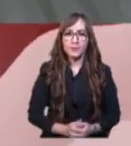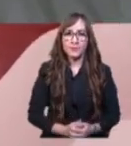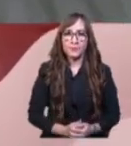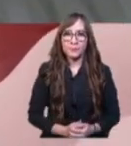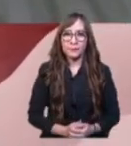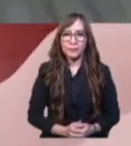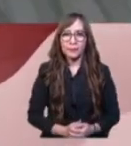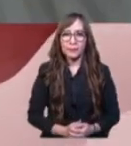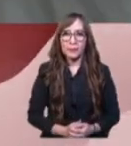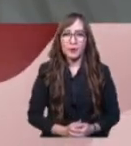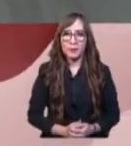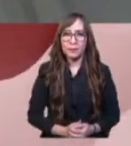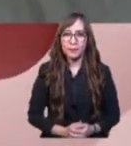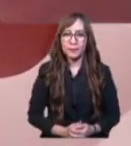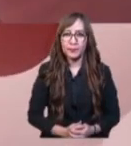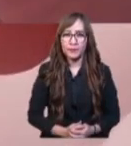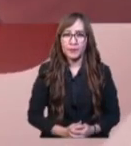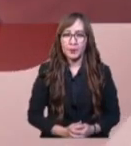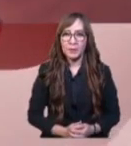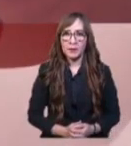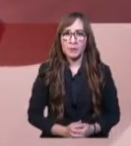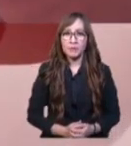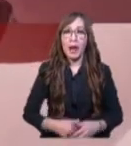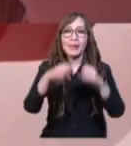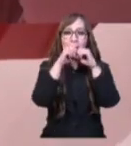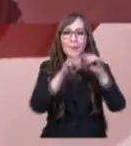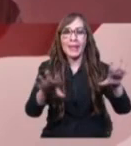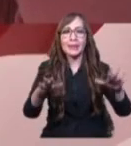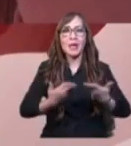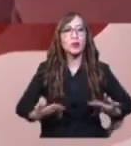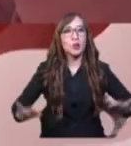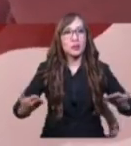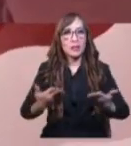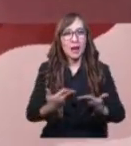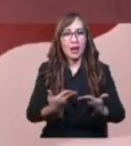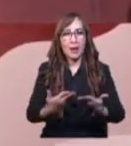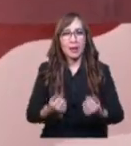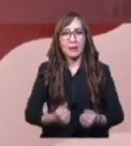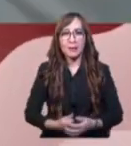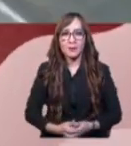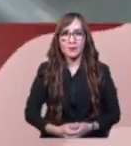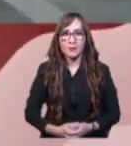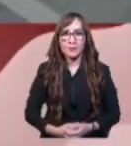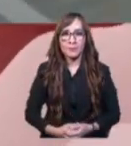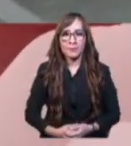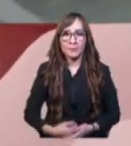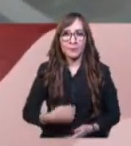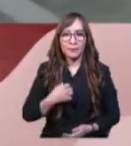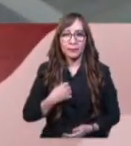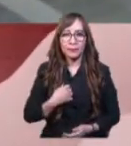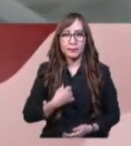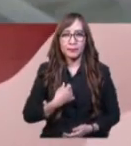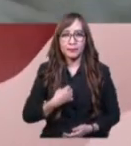Usaha mikro kita dorong untuk kerja dulu di media sosial atau e-katalog. Checkout-nya tetap di masih di apa namanya di sosial media